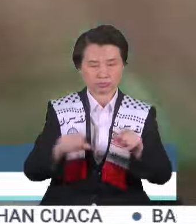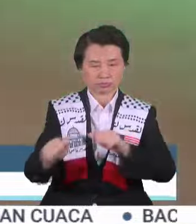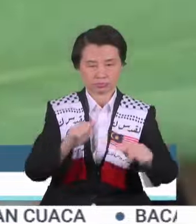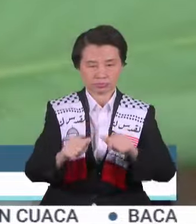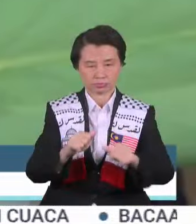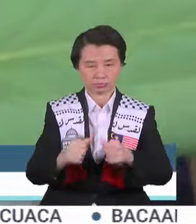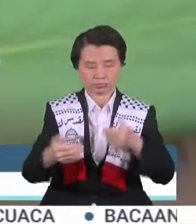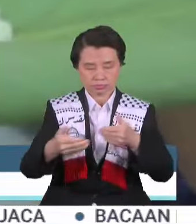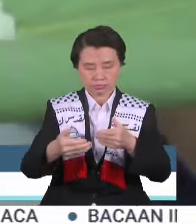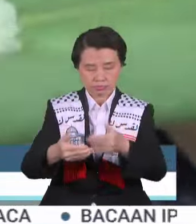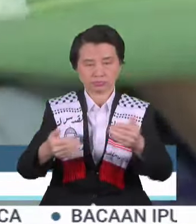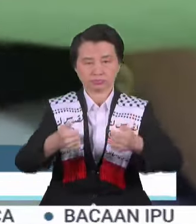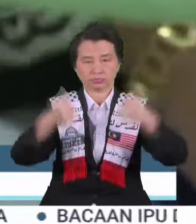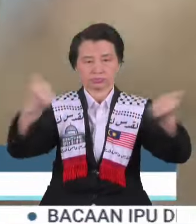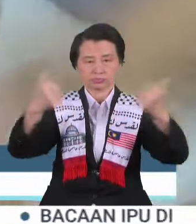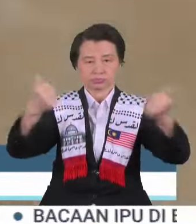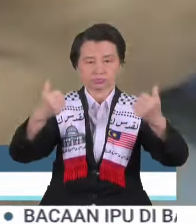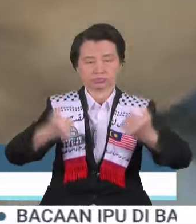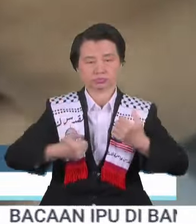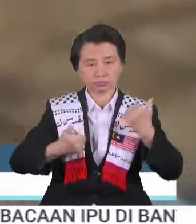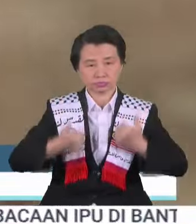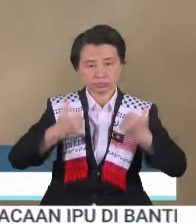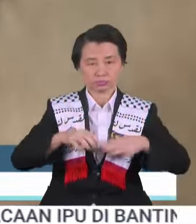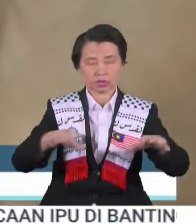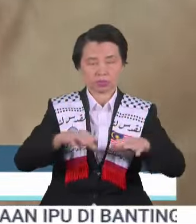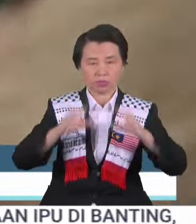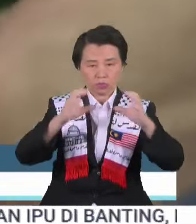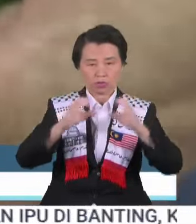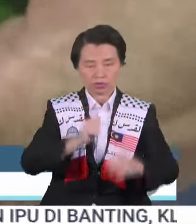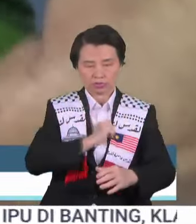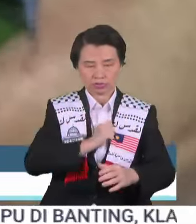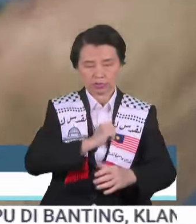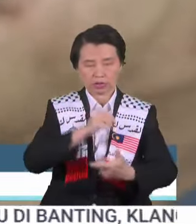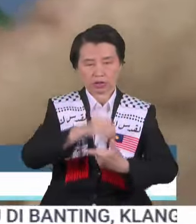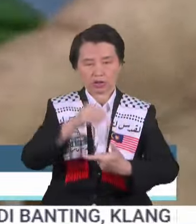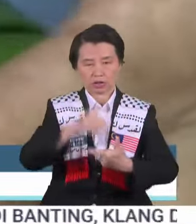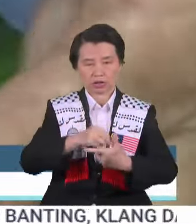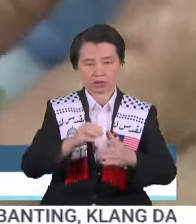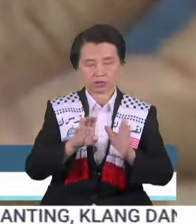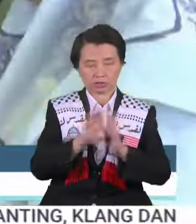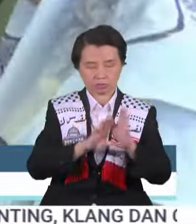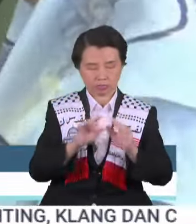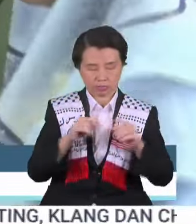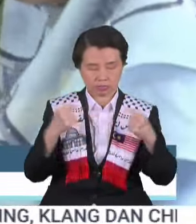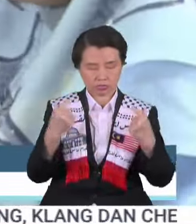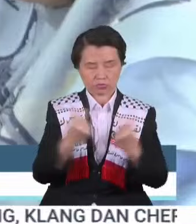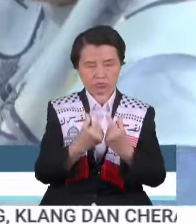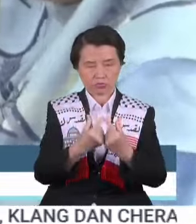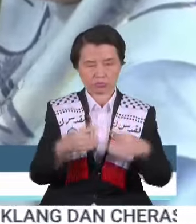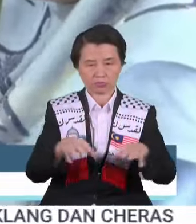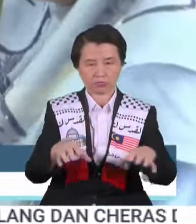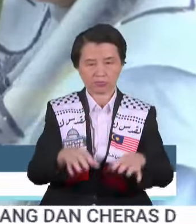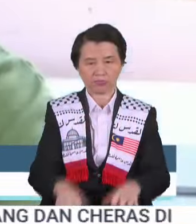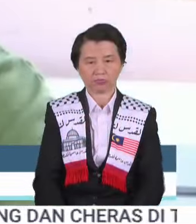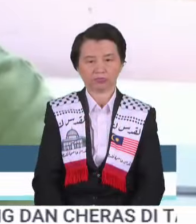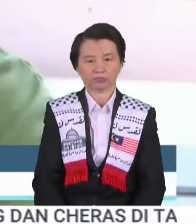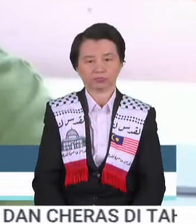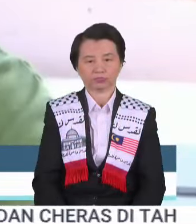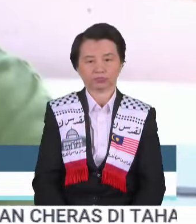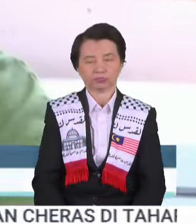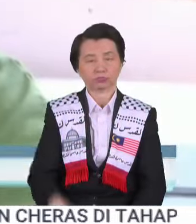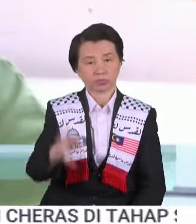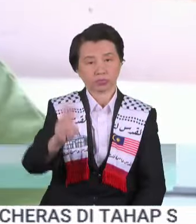aktiviti menjelang Aidilfitri, sama ada dibuat secara sendiri atau berkumpulan. Menu yang wajib untuk setiap hari